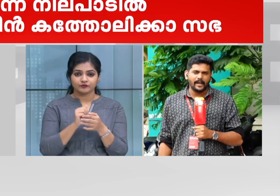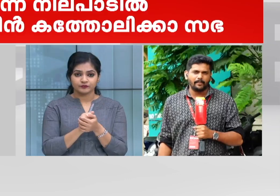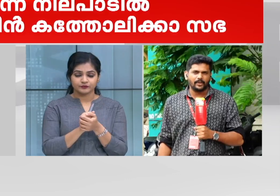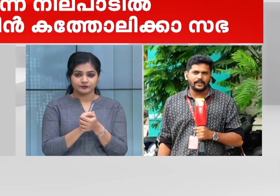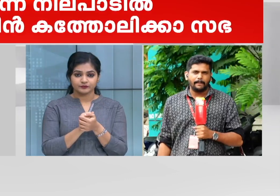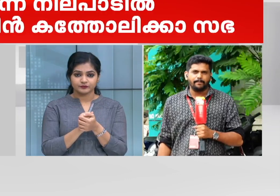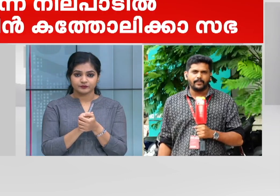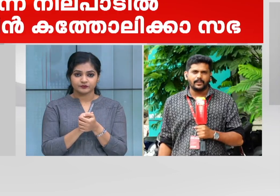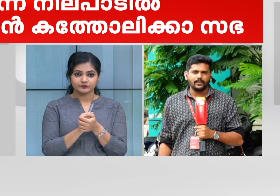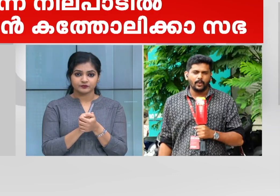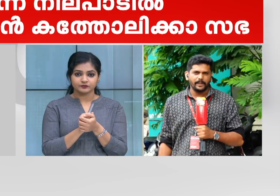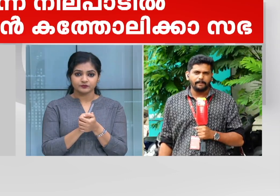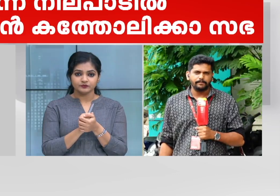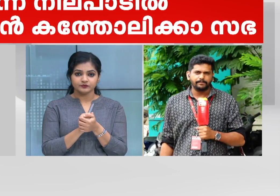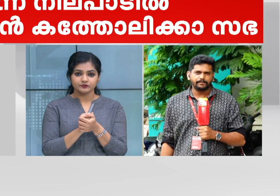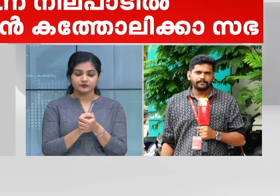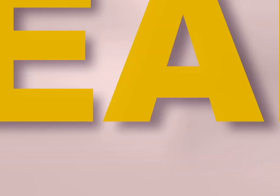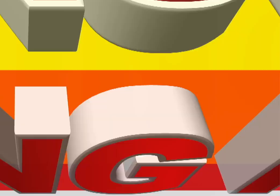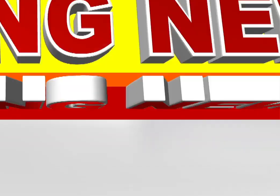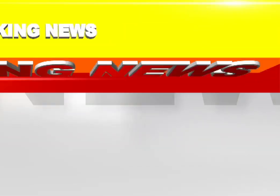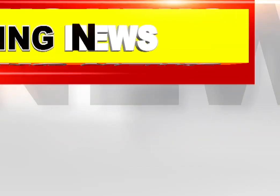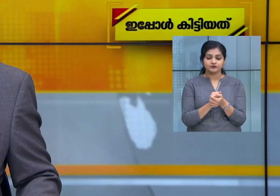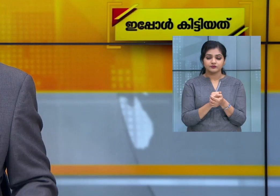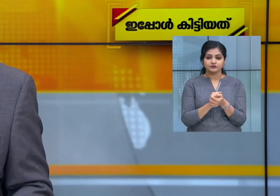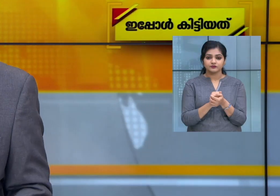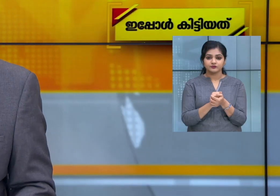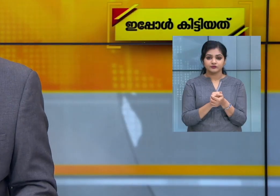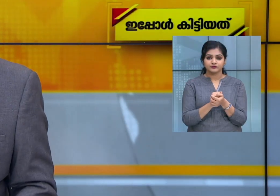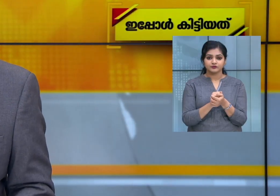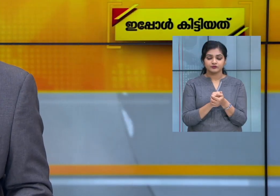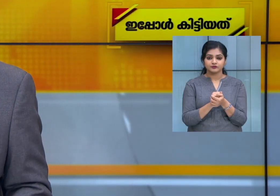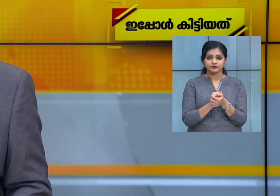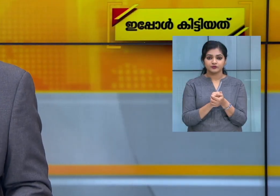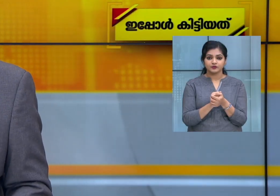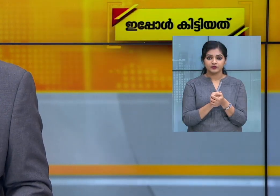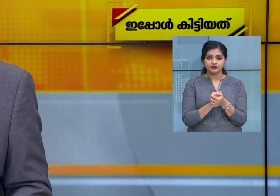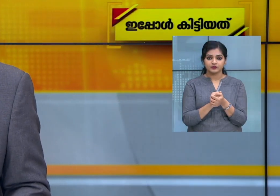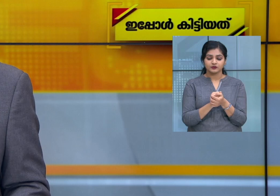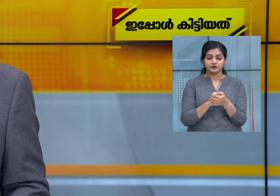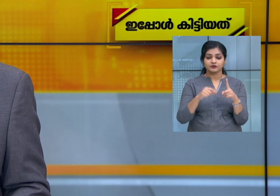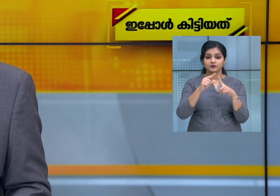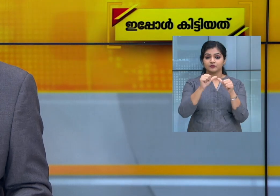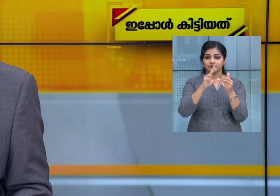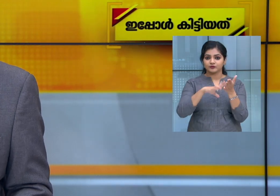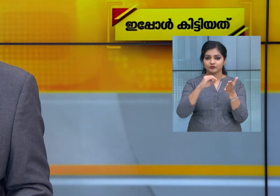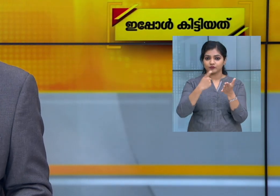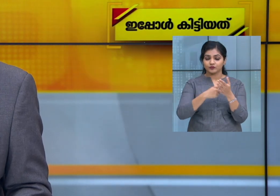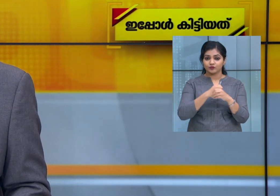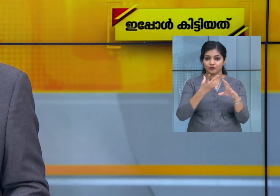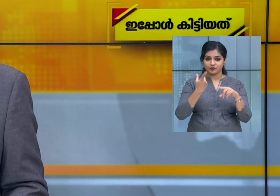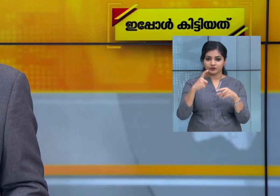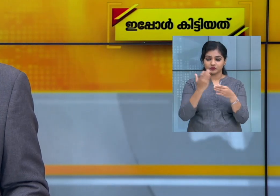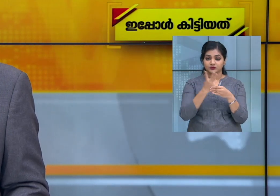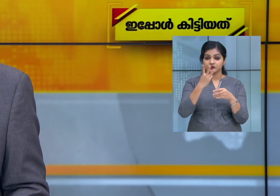നിലപാടായി പറയുന്നത്. ഗോപി, ശരി. എബിൻ ജോസ് ആണ് വിവരങ്ങൾ നൽകിയത് കൊച്ചിയിൽ നിന്ന്. പാനൂർ ബോംബ് കേസിൽ 3 പേർ